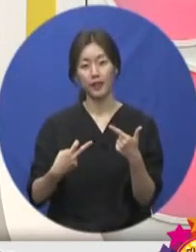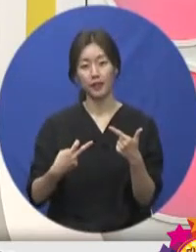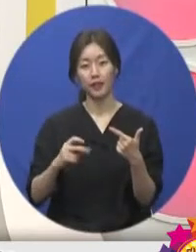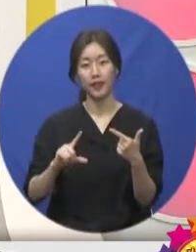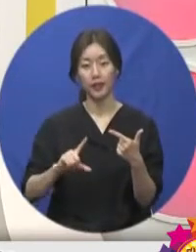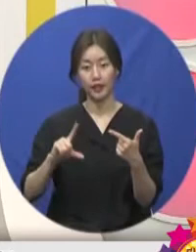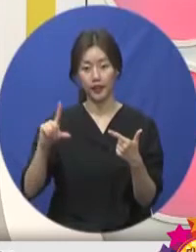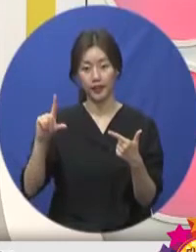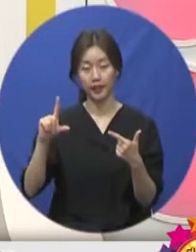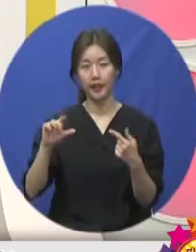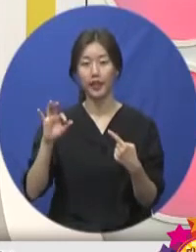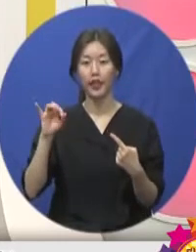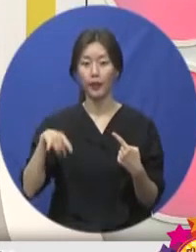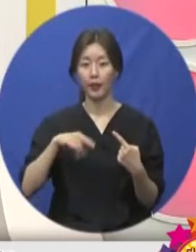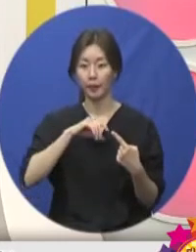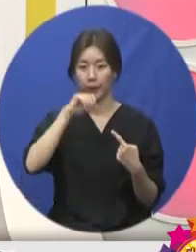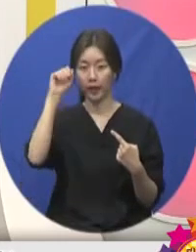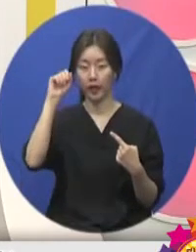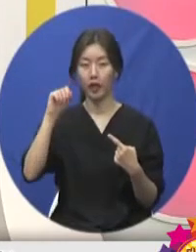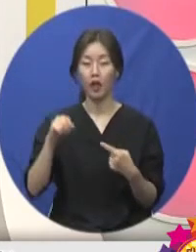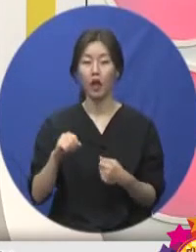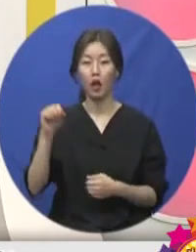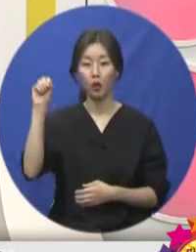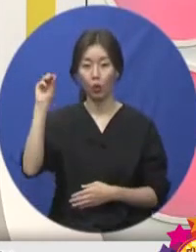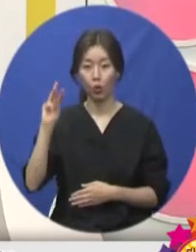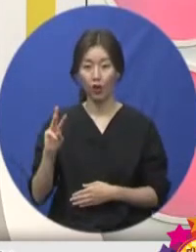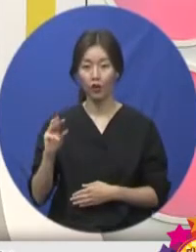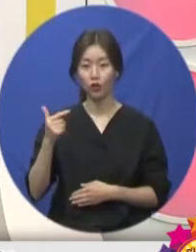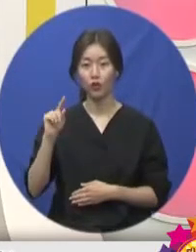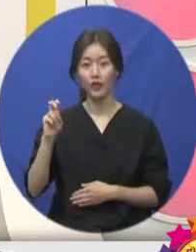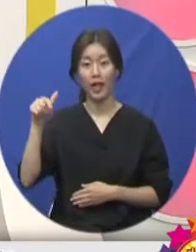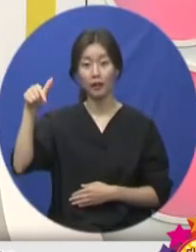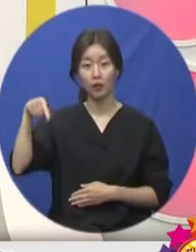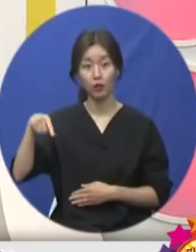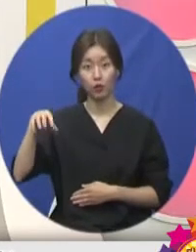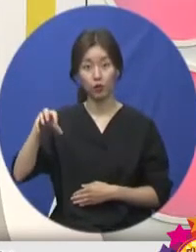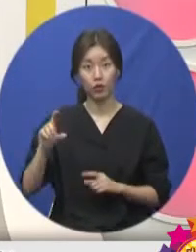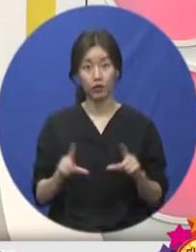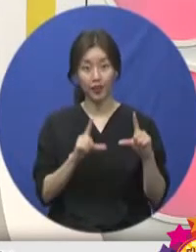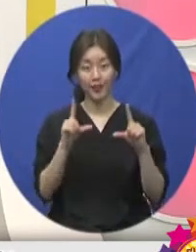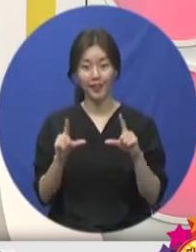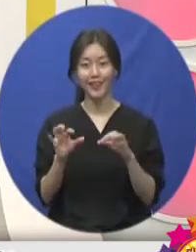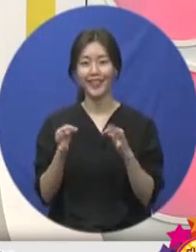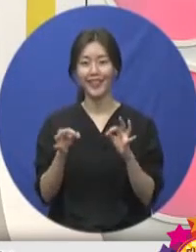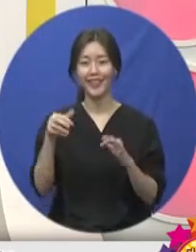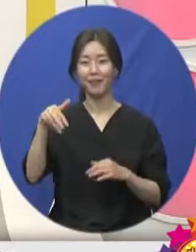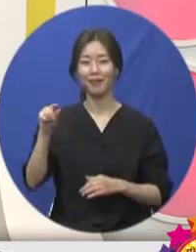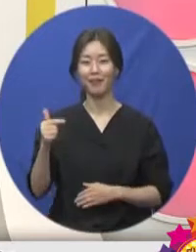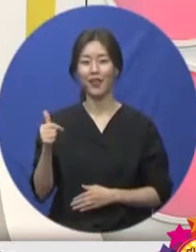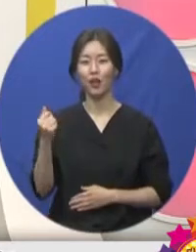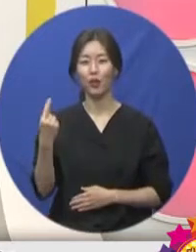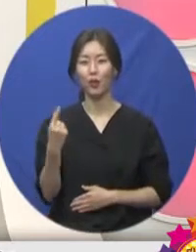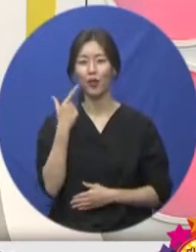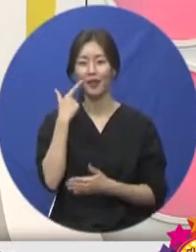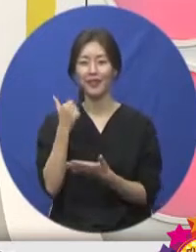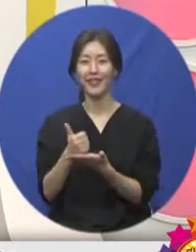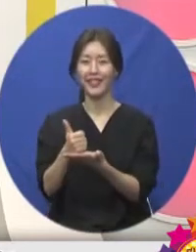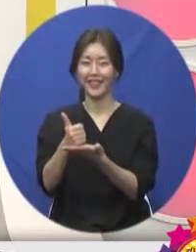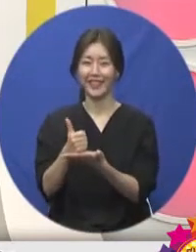날 장원하신 광주 남구에 사신 김천호 아버님 모시겠습니다. 안녕하세요,